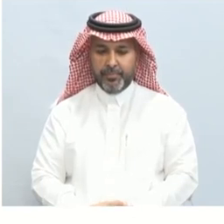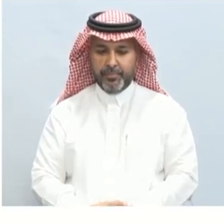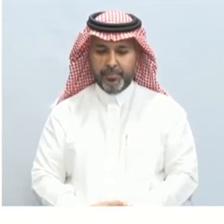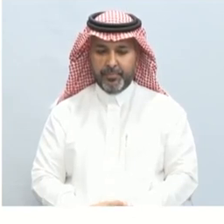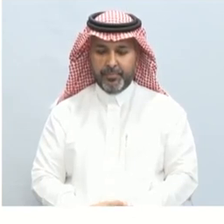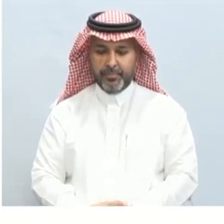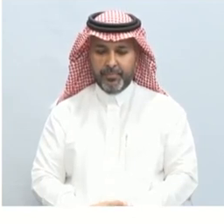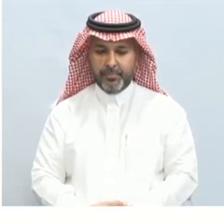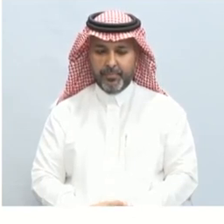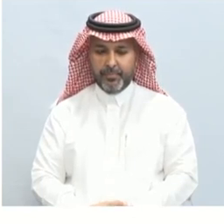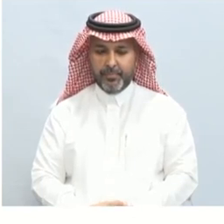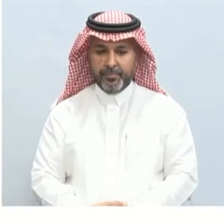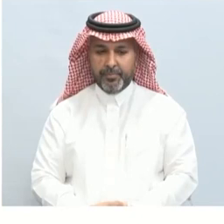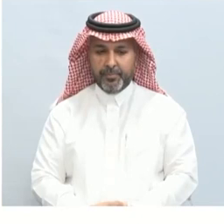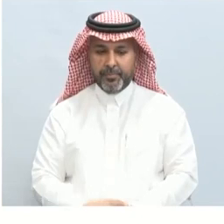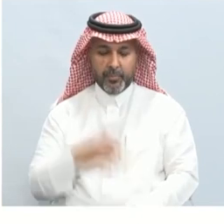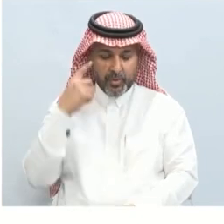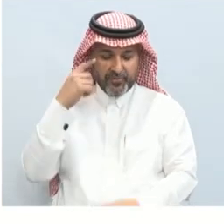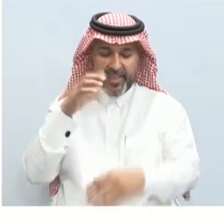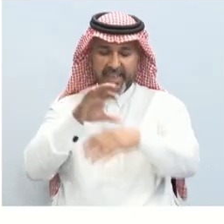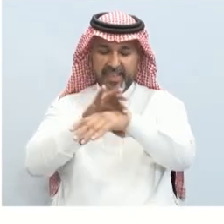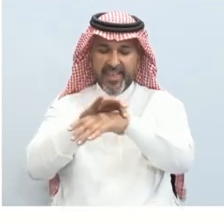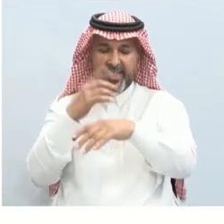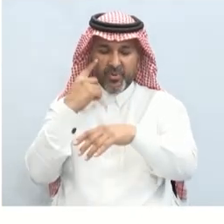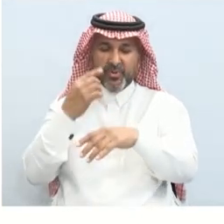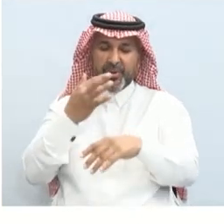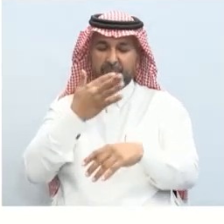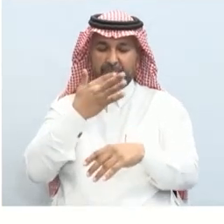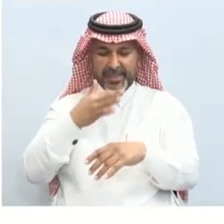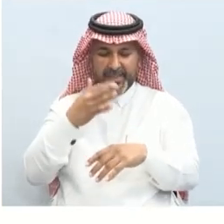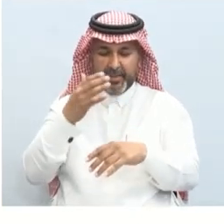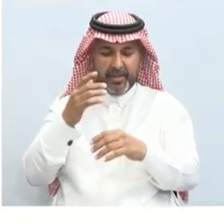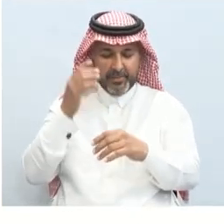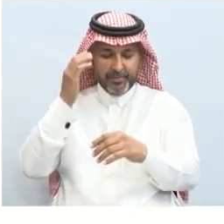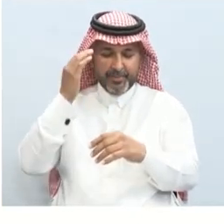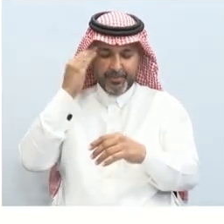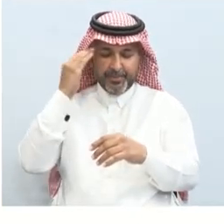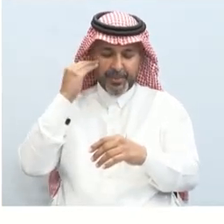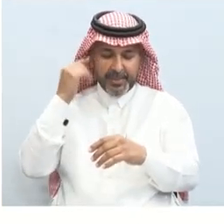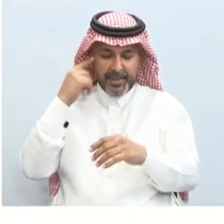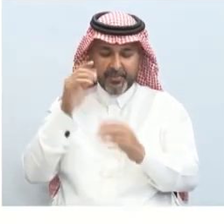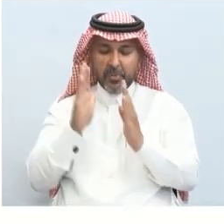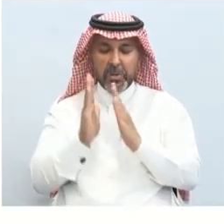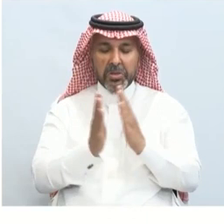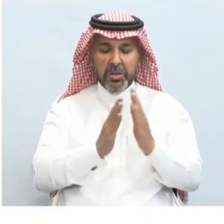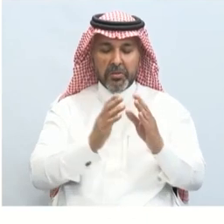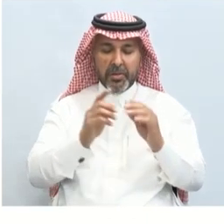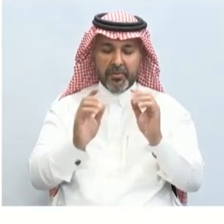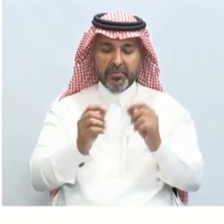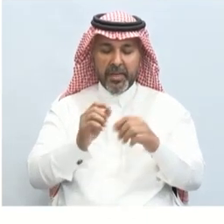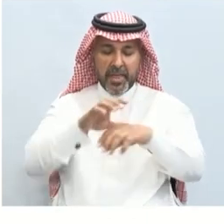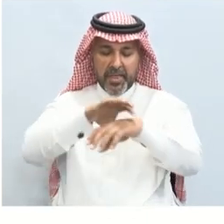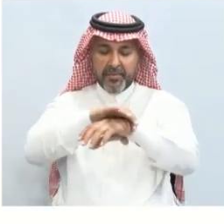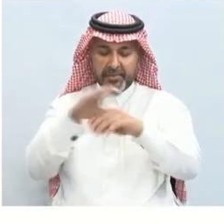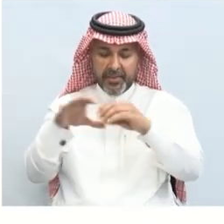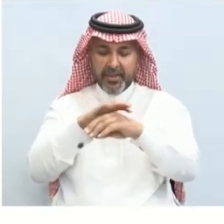الاحتمالات الاتيه وبرر اجابتك زينه اذا اذا رتبت ست نماذج لعب صغيره في سوار